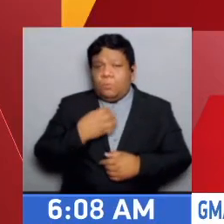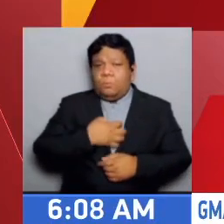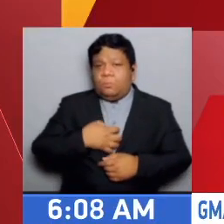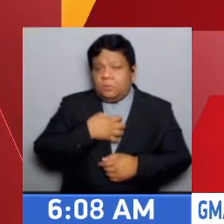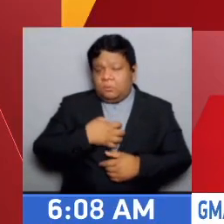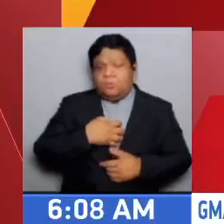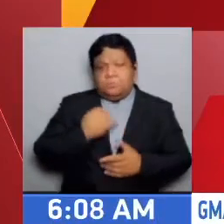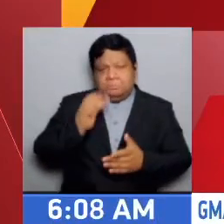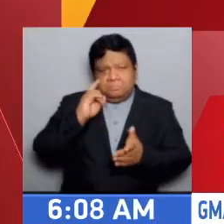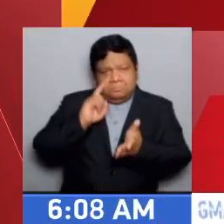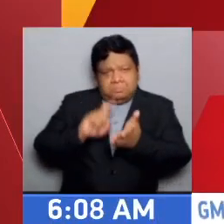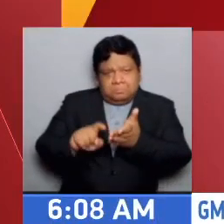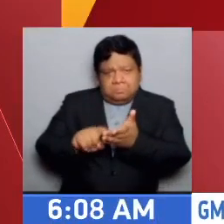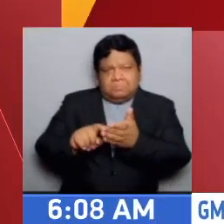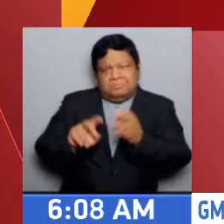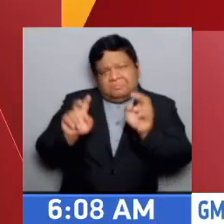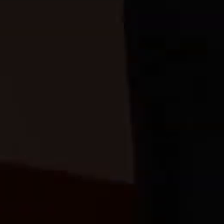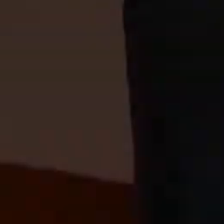scholars.